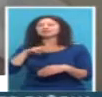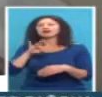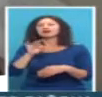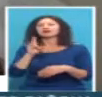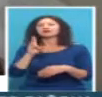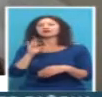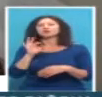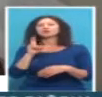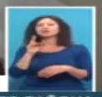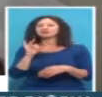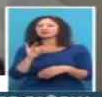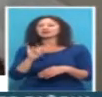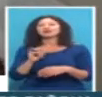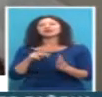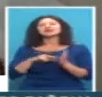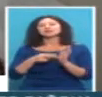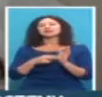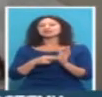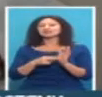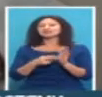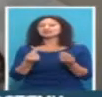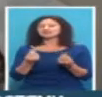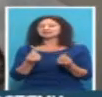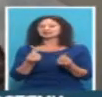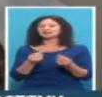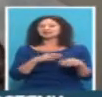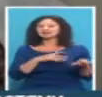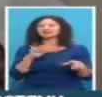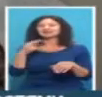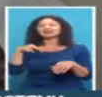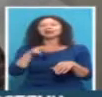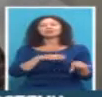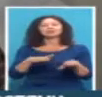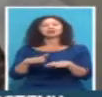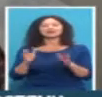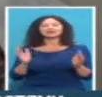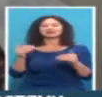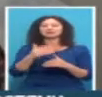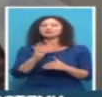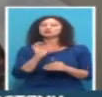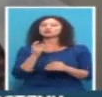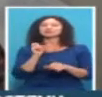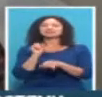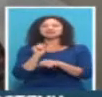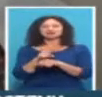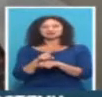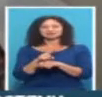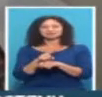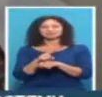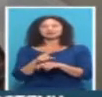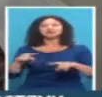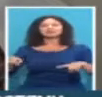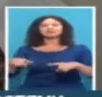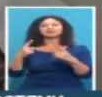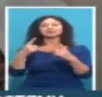района запланировали средства для мероприятий этих. В рамках государственного социального заказа возобновили